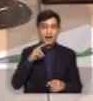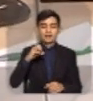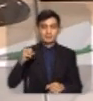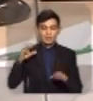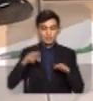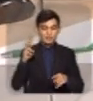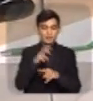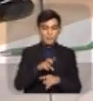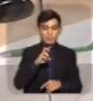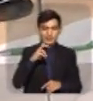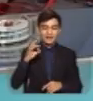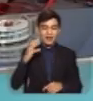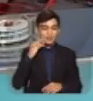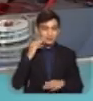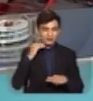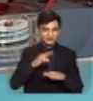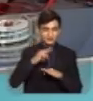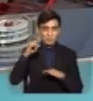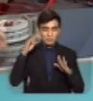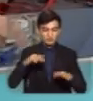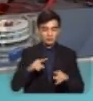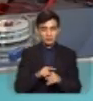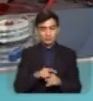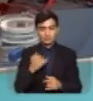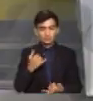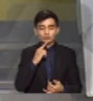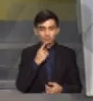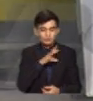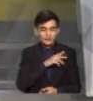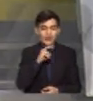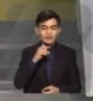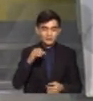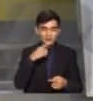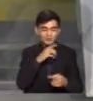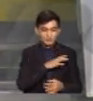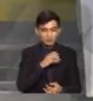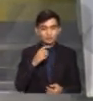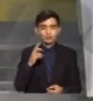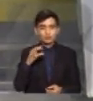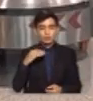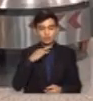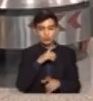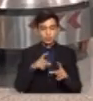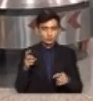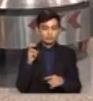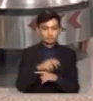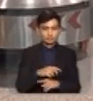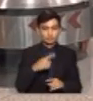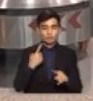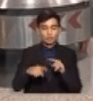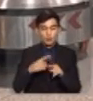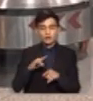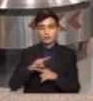Air в Алматинском международном аэропорту. Ситуация сложная, говорит кассир, но многие пассажиры уже добрались до мест назначения на